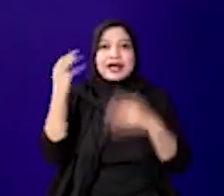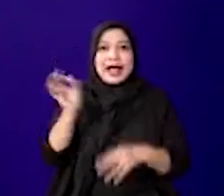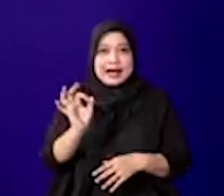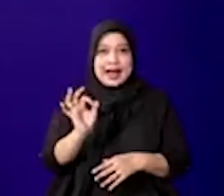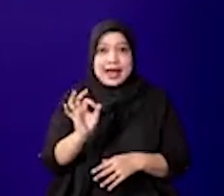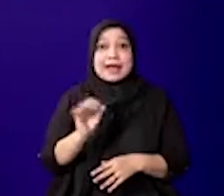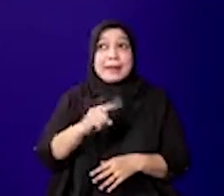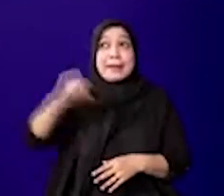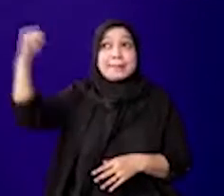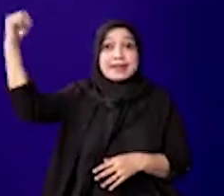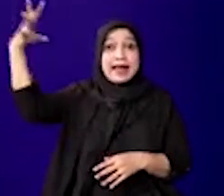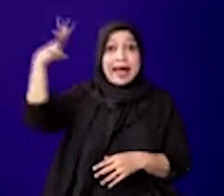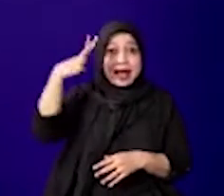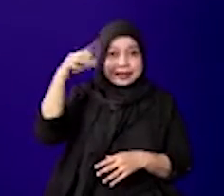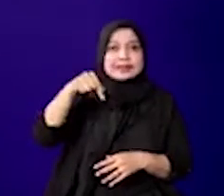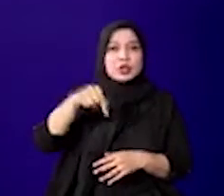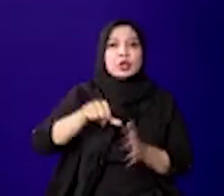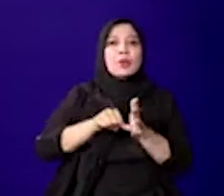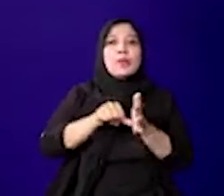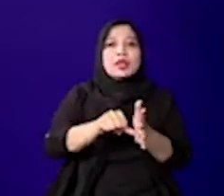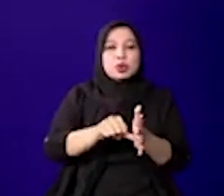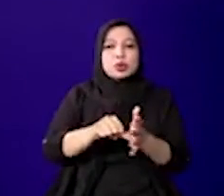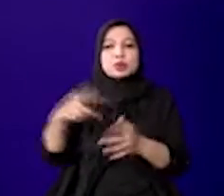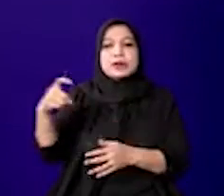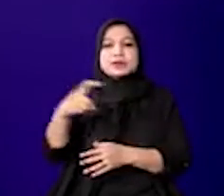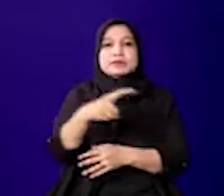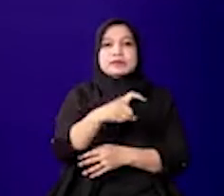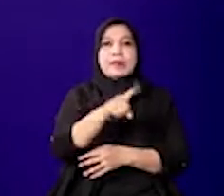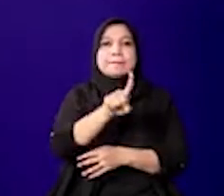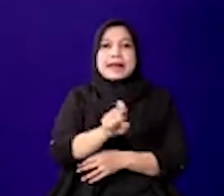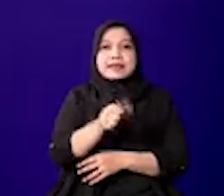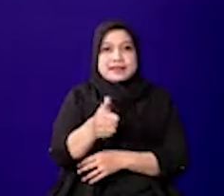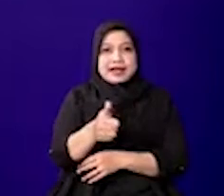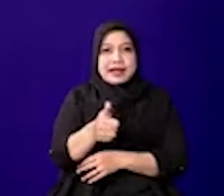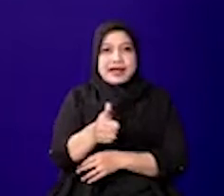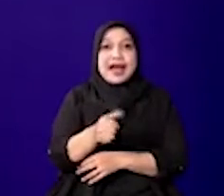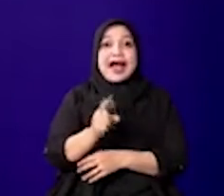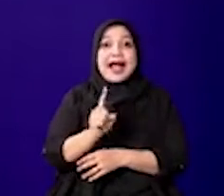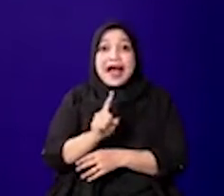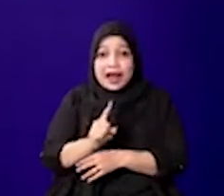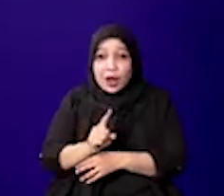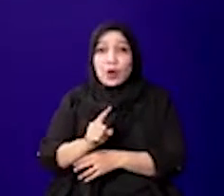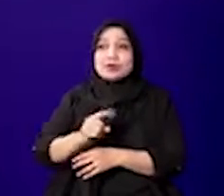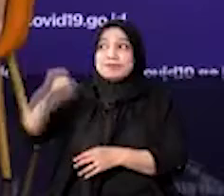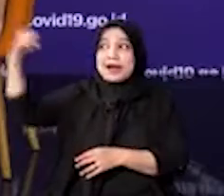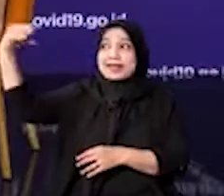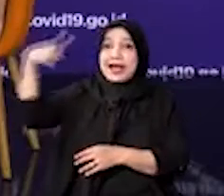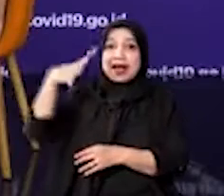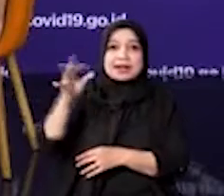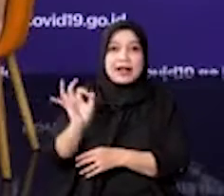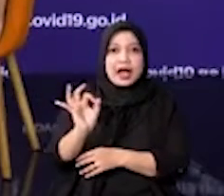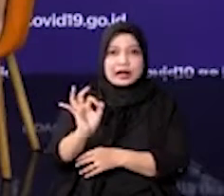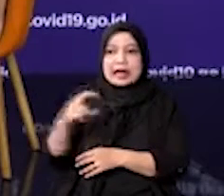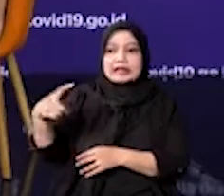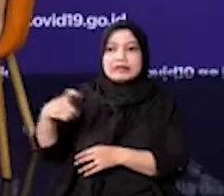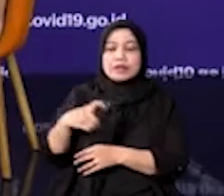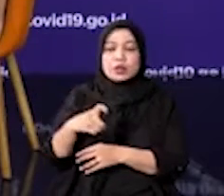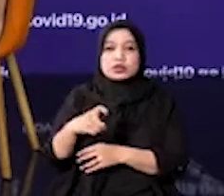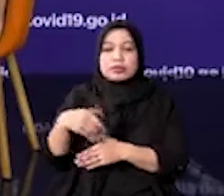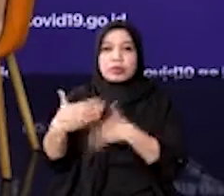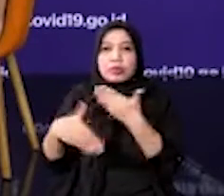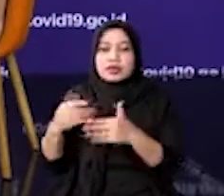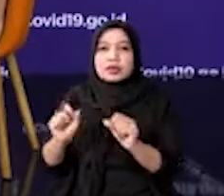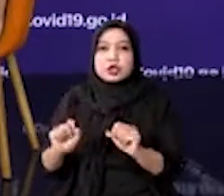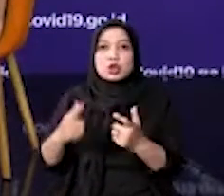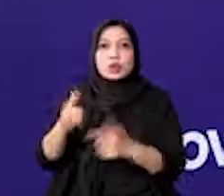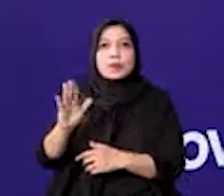ee Kalau tidak ada sinar matahari ee kurang terbunuh begitu Jadi kalau misalnya masyarakat Wah saya di tempat terbuka kok saya pergi